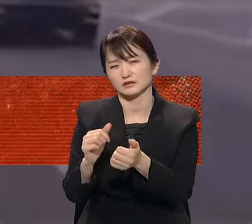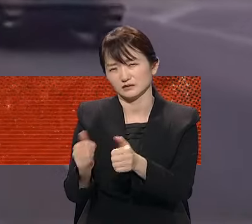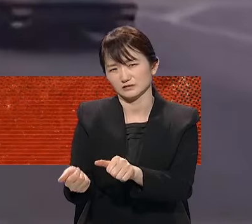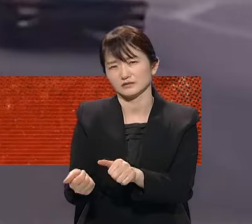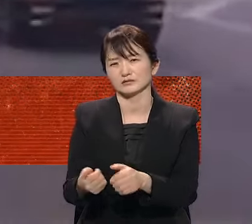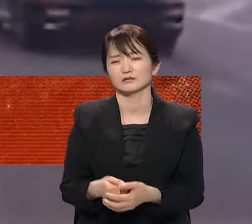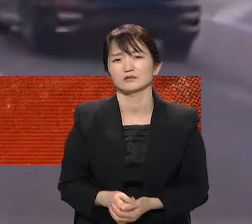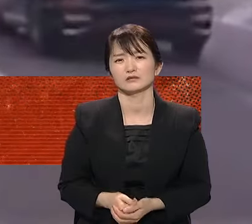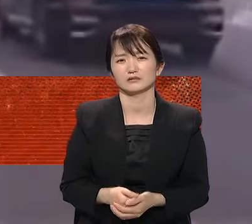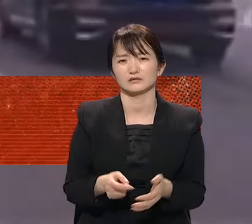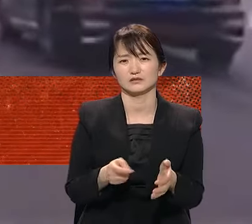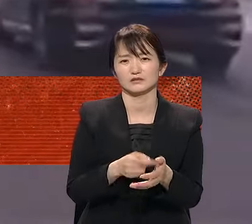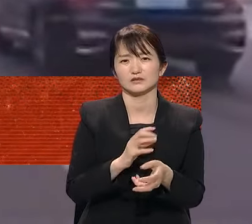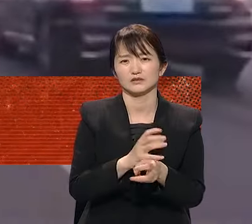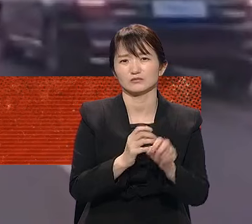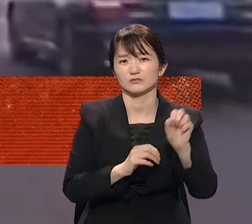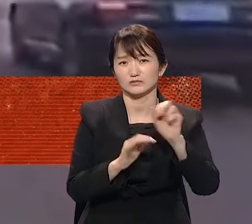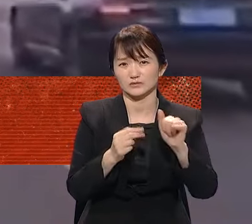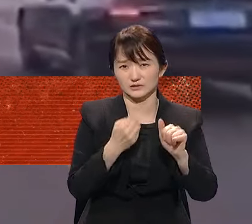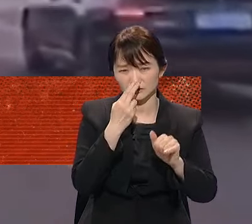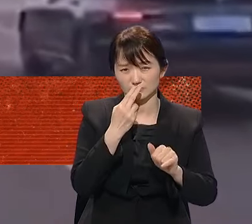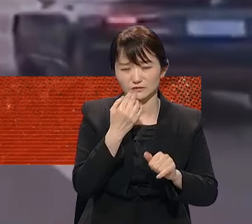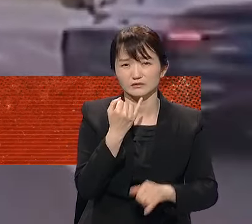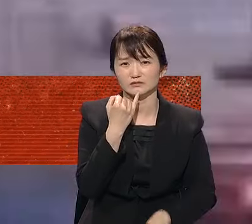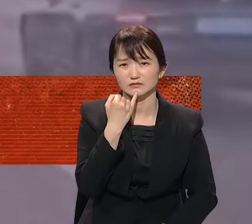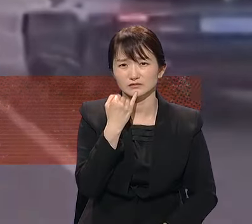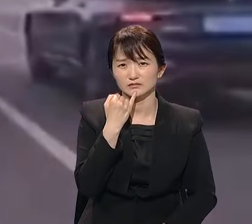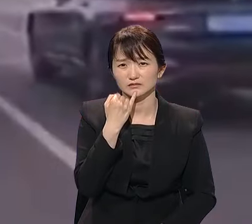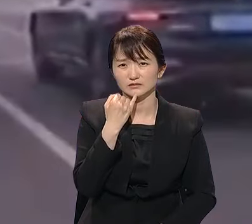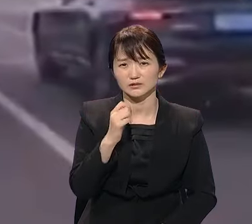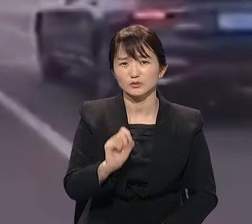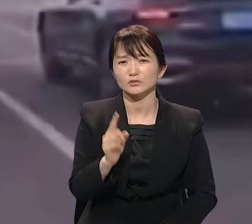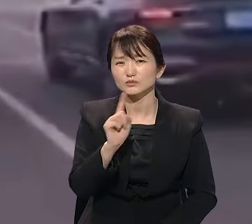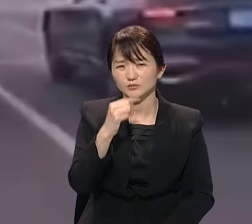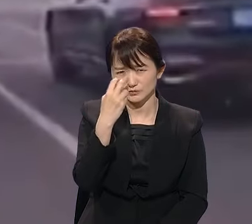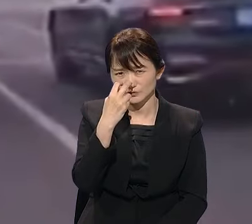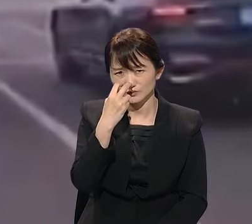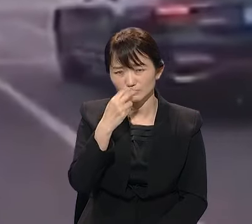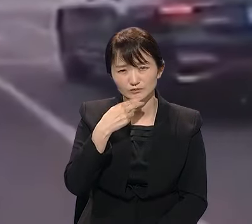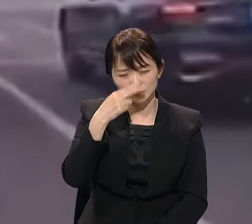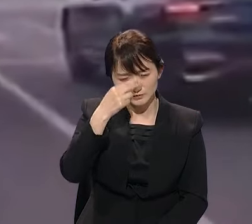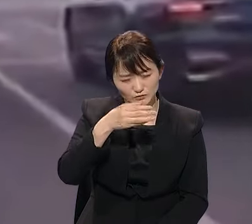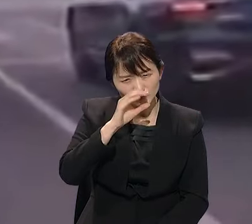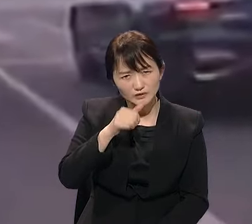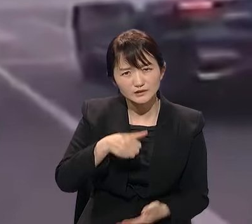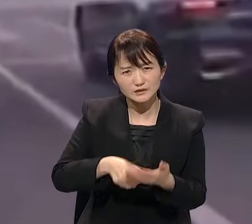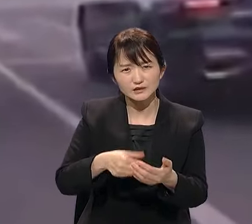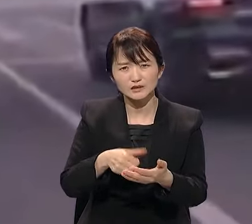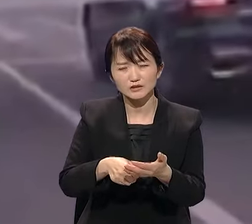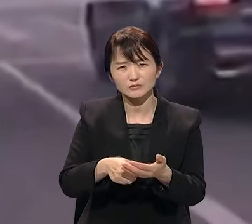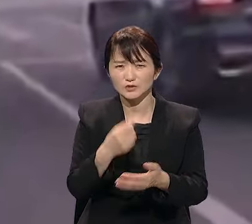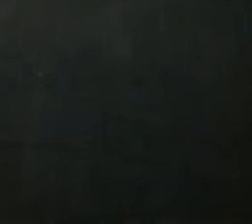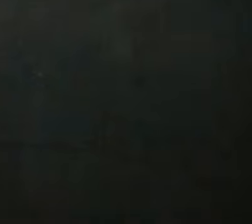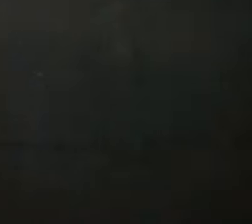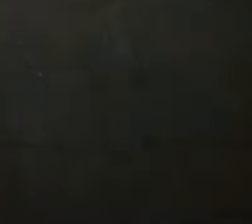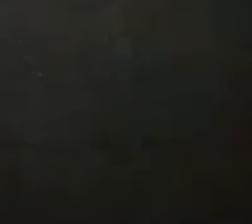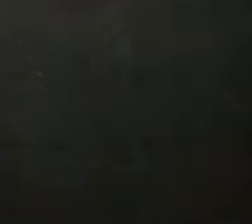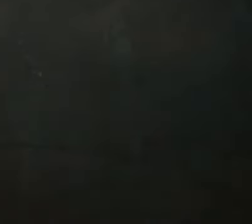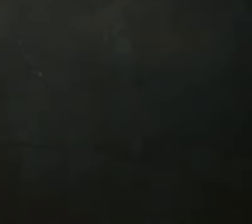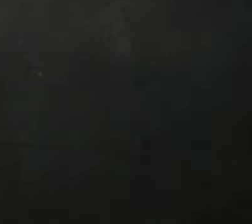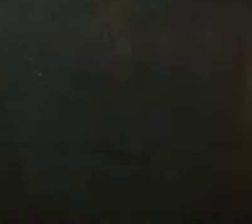숨졌습니다. 구급차 운전자는 생명을 건졌고요. 당국은 사고 원인을 조사하고 있는데요. 음주운전이나 약물을 복용한 것은 아니라고 합니다.